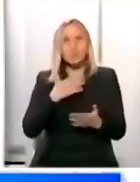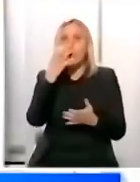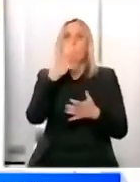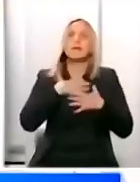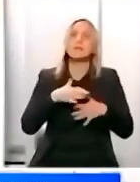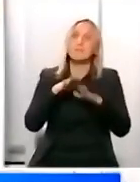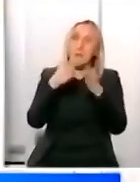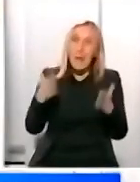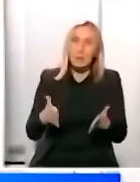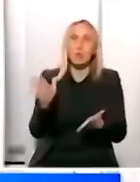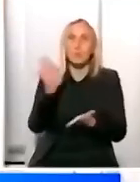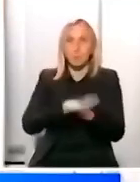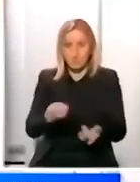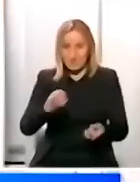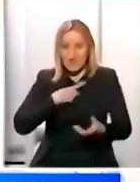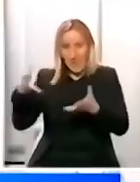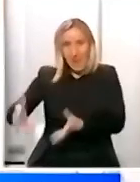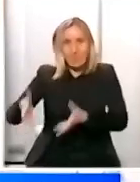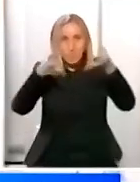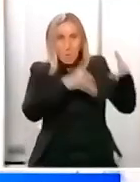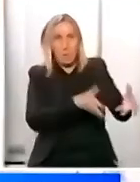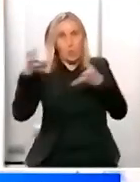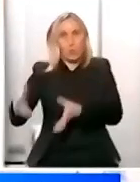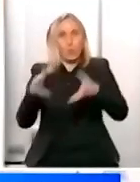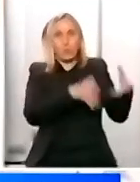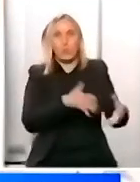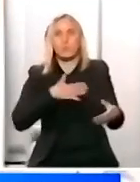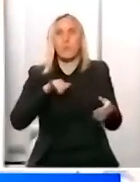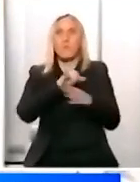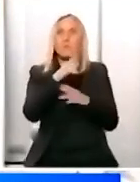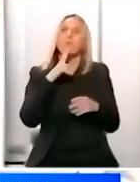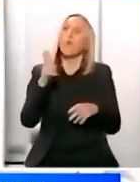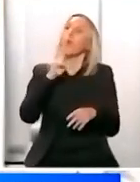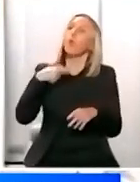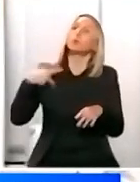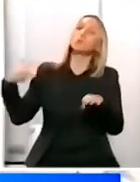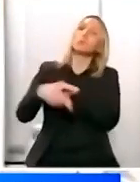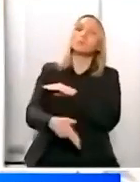respiratore i počnem da ih unosim u naš avion. Pa da vidim ko će da me spreče da ih unesem.